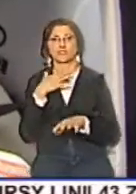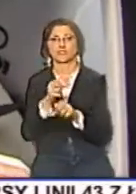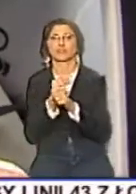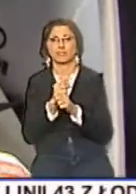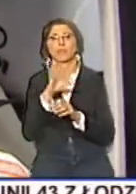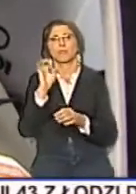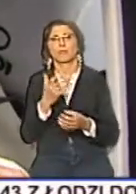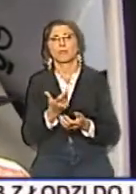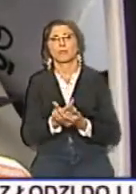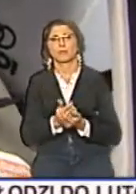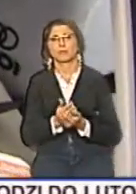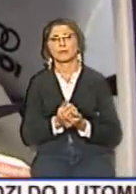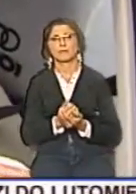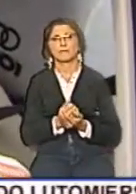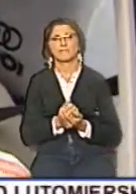sparaliżowana.